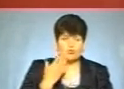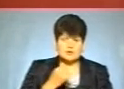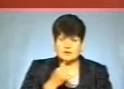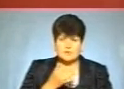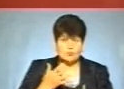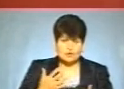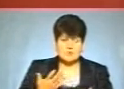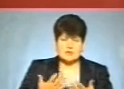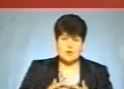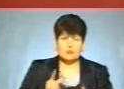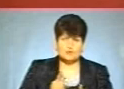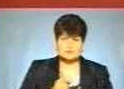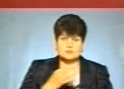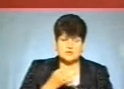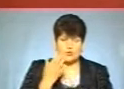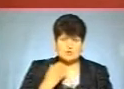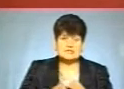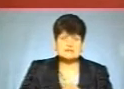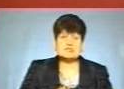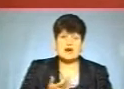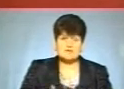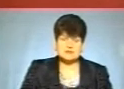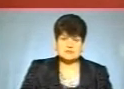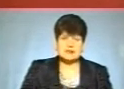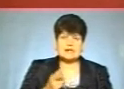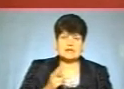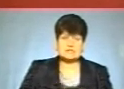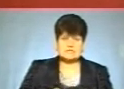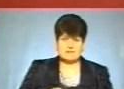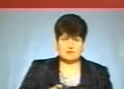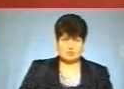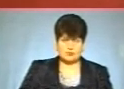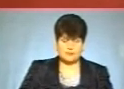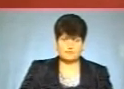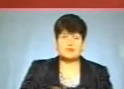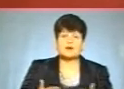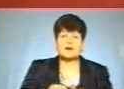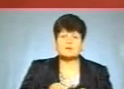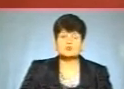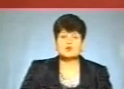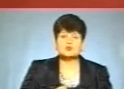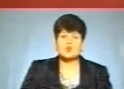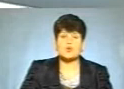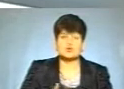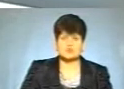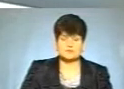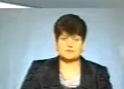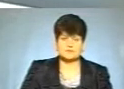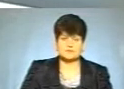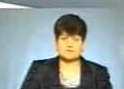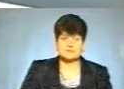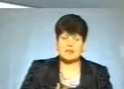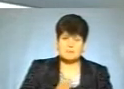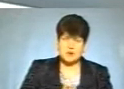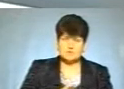можуть, але обов'язково повідомлять, як тільки з'явиться кінцева постанова. Яка процедура скорочення, пане Сергію? Тобто